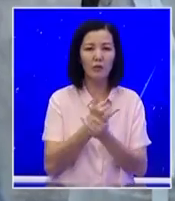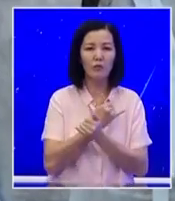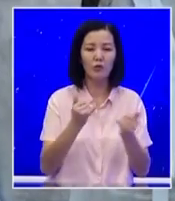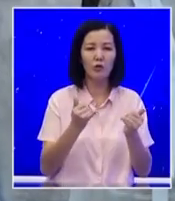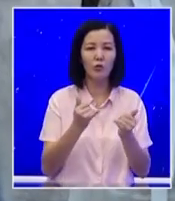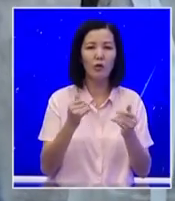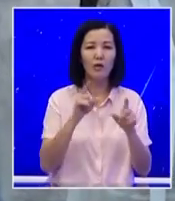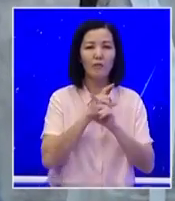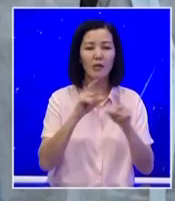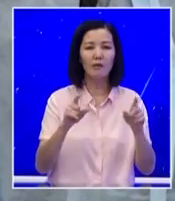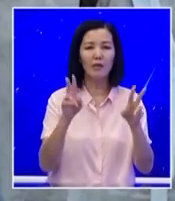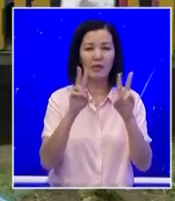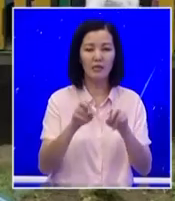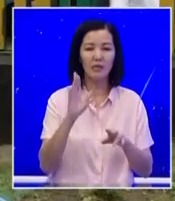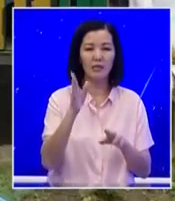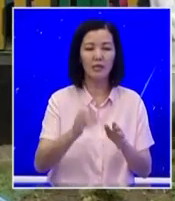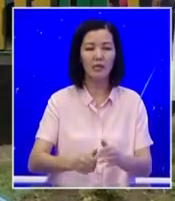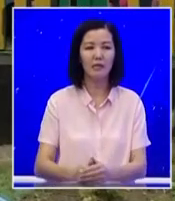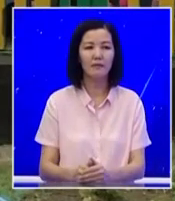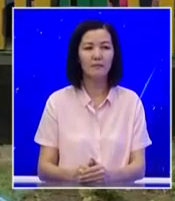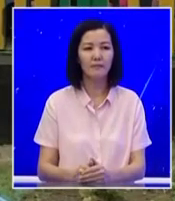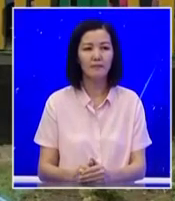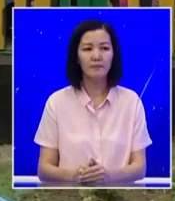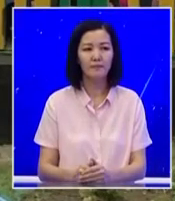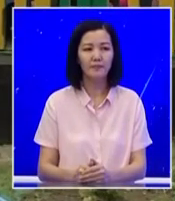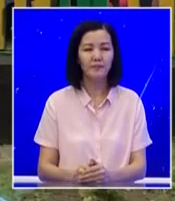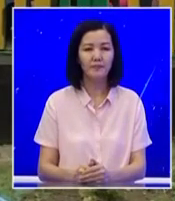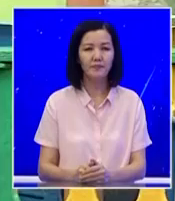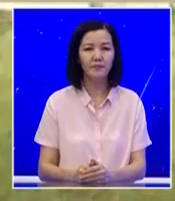облыстағы әлеуметтік қызмет көрсету мекемелерінде тексеріп шықпақ.